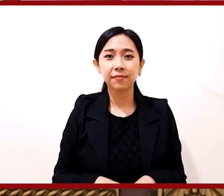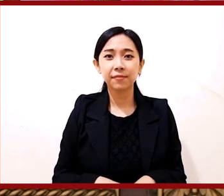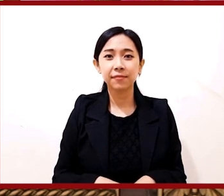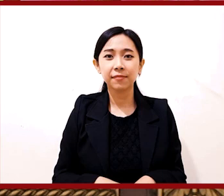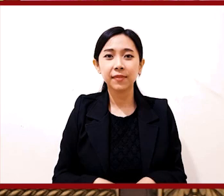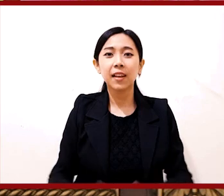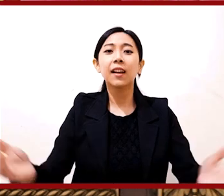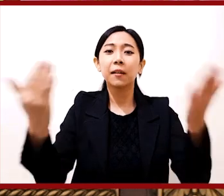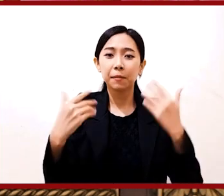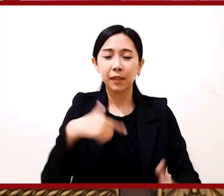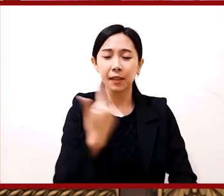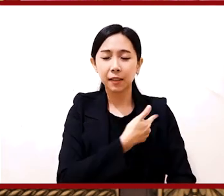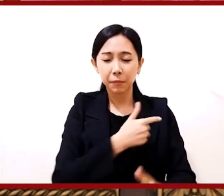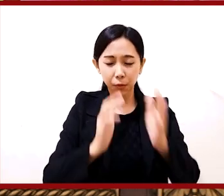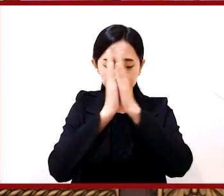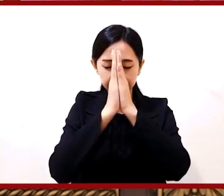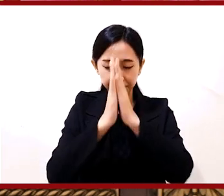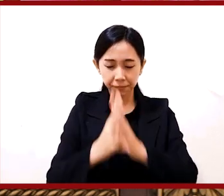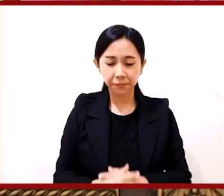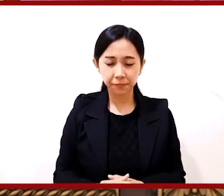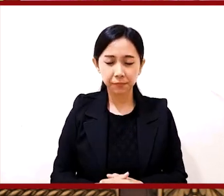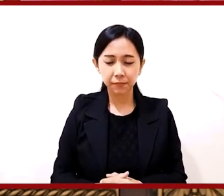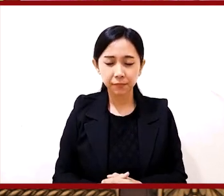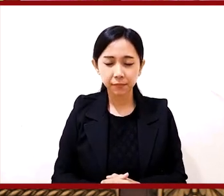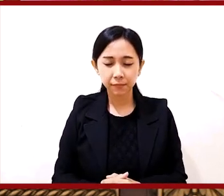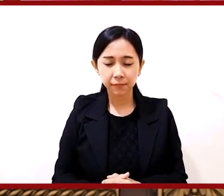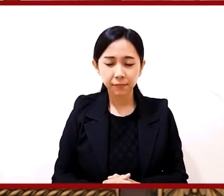Mari kita bersama-sama berdoa.